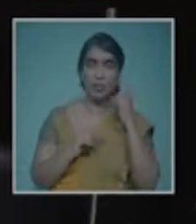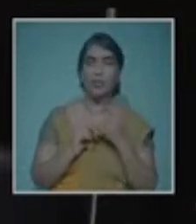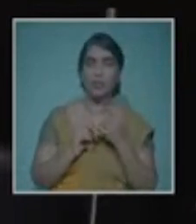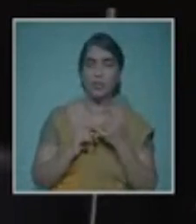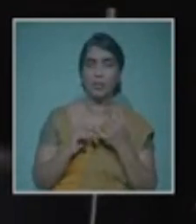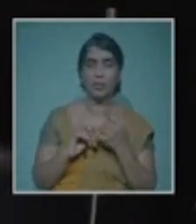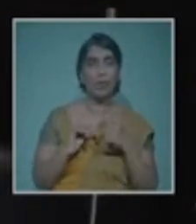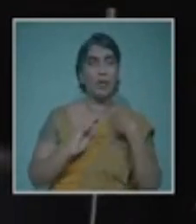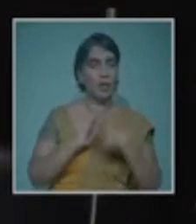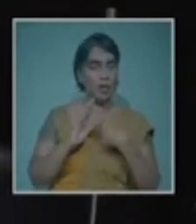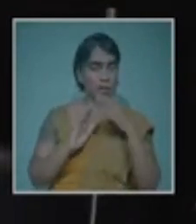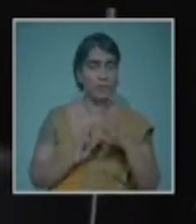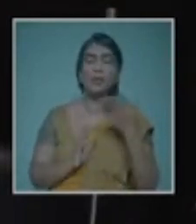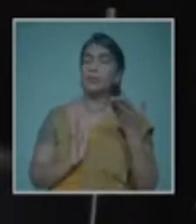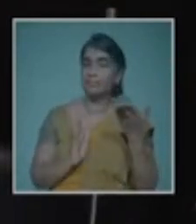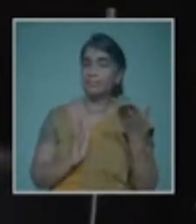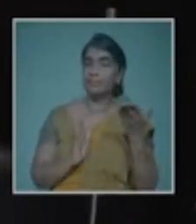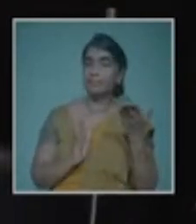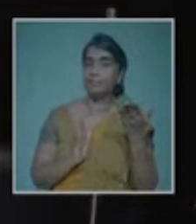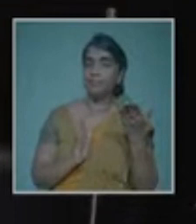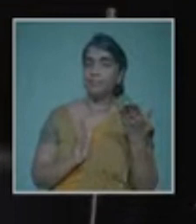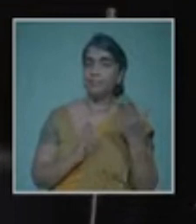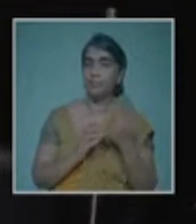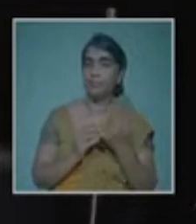கிஹில்ல லங்காவே தீன்னே அப்பி கண்ணகொட்ட ஹிட்டியே